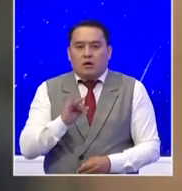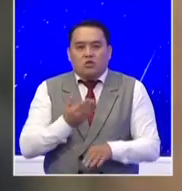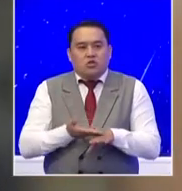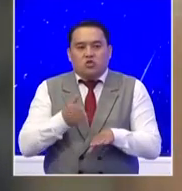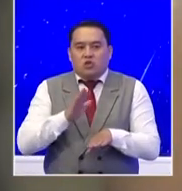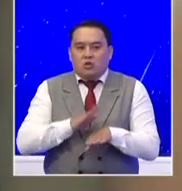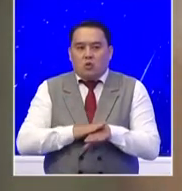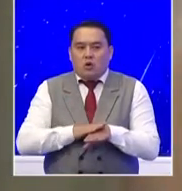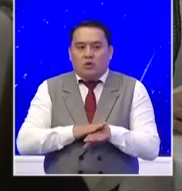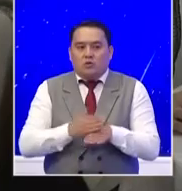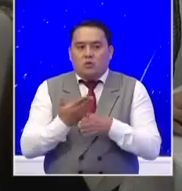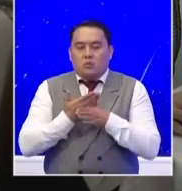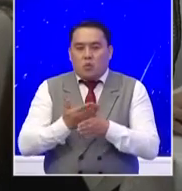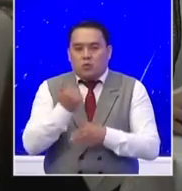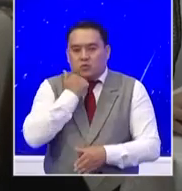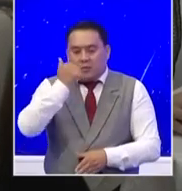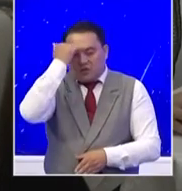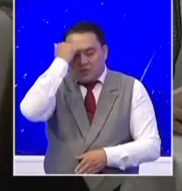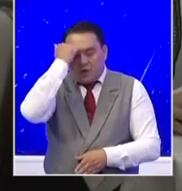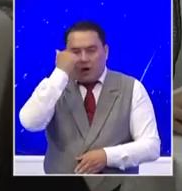тяжело. Благодарность учителям